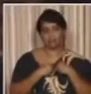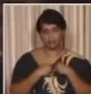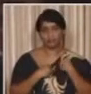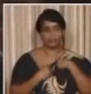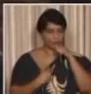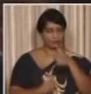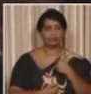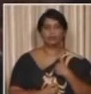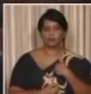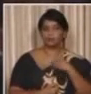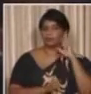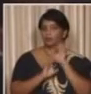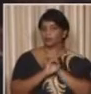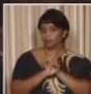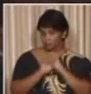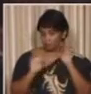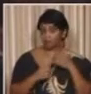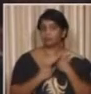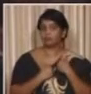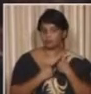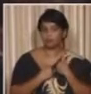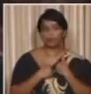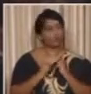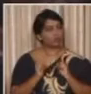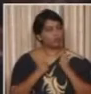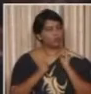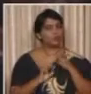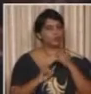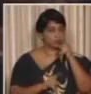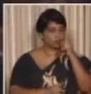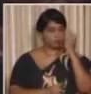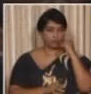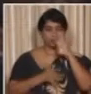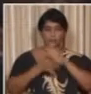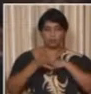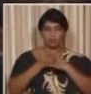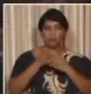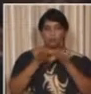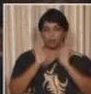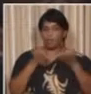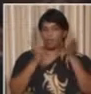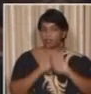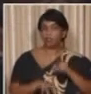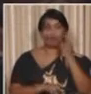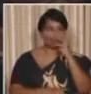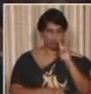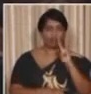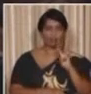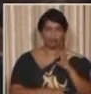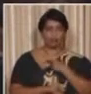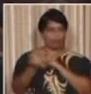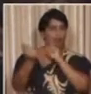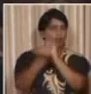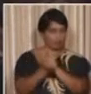එතර මම මේ ප්‍රකාශය කරන්න උත්සාහ දැරුවේ ඔබතුමා දන්නවා අයවැය විවාදයේ අවසාන දවසේ 13 වෙනිදා. උතුාලඟට මම